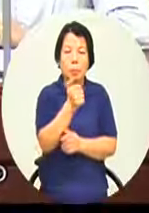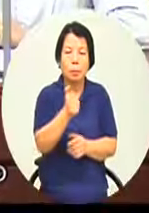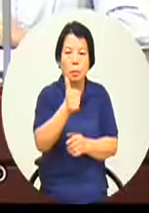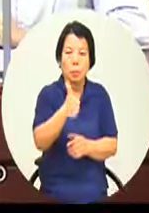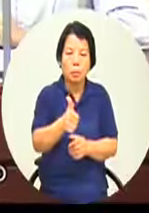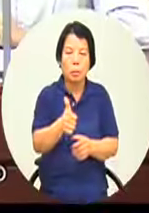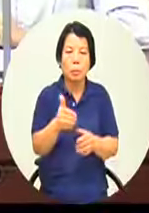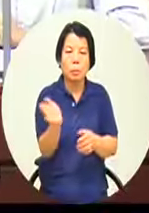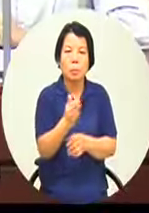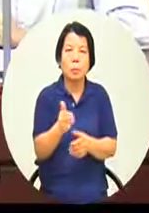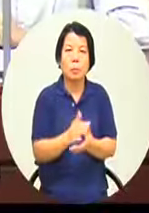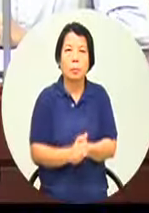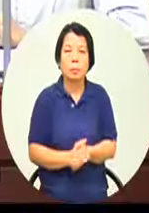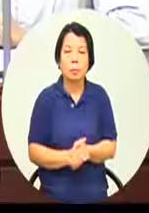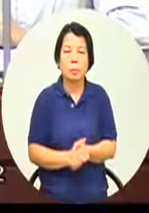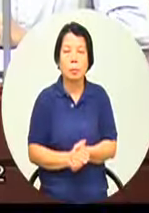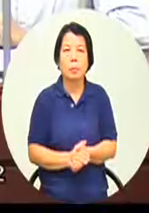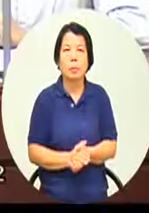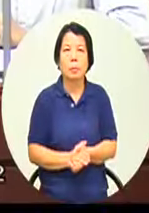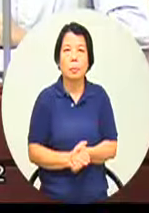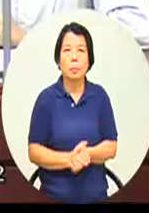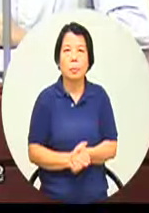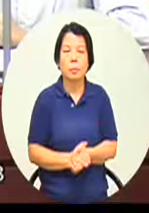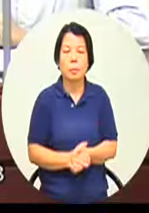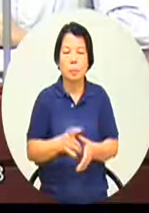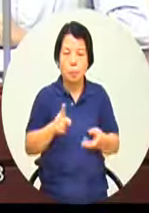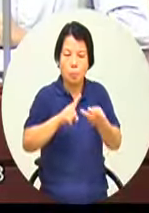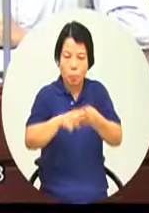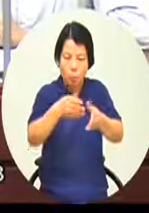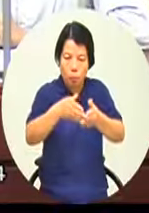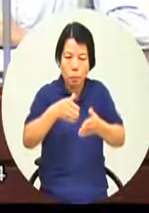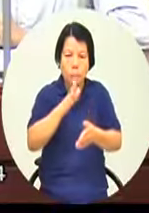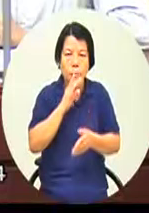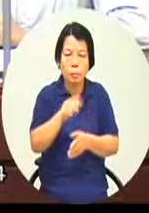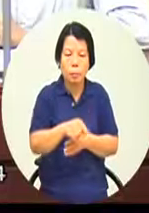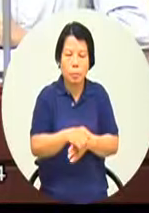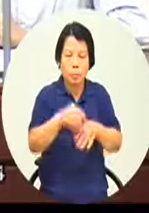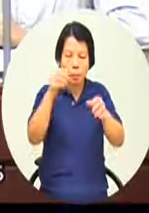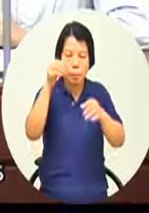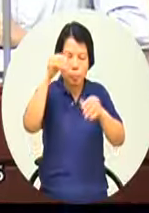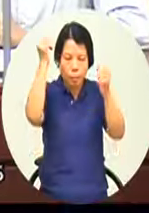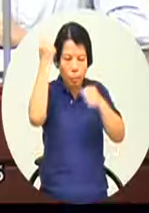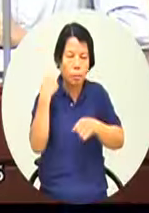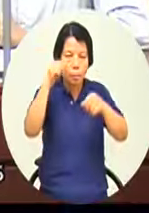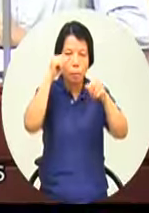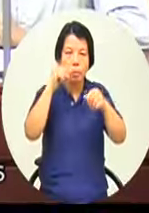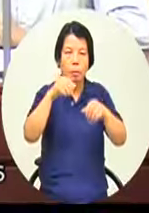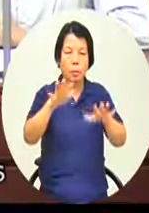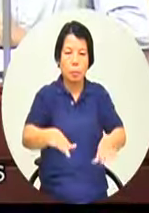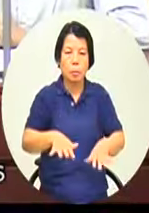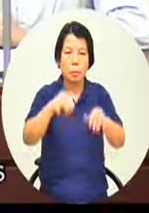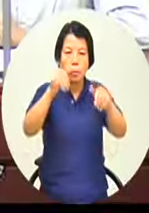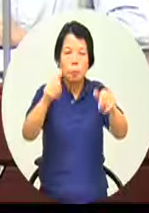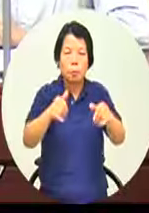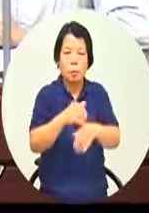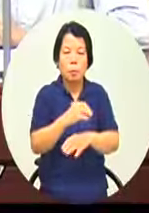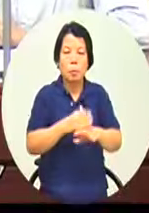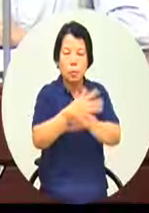左右。 是 莫兰地。那它主要的在那一天早上，是因为那一天的潮位资料是达